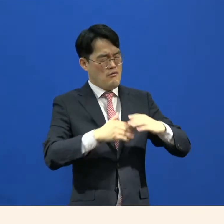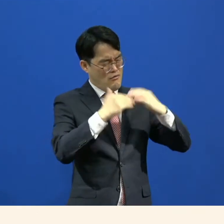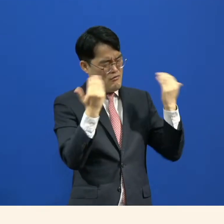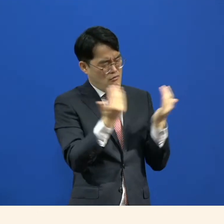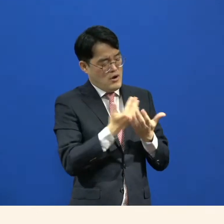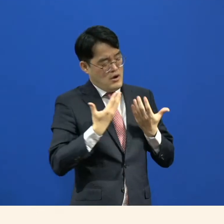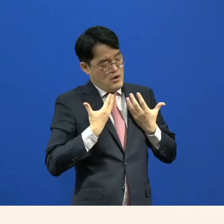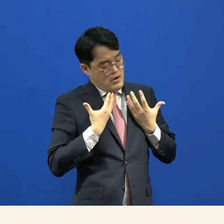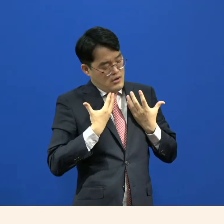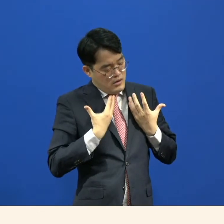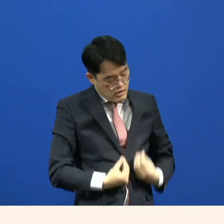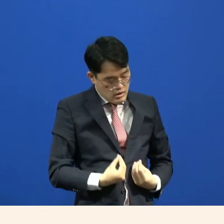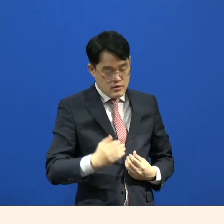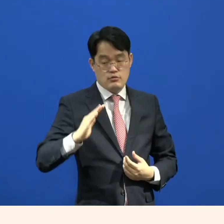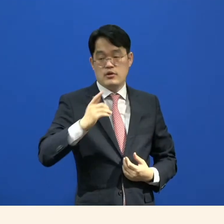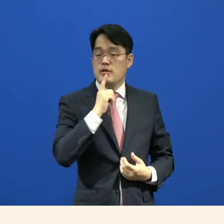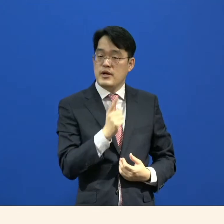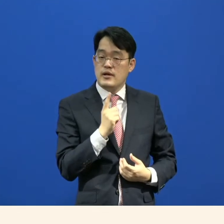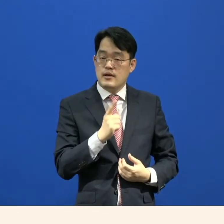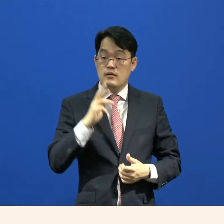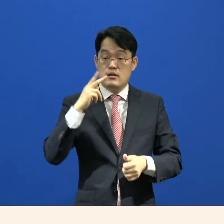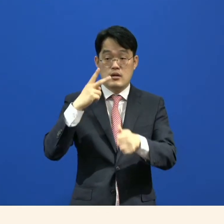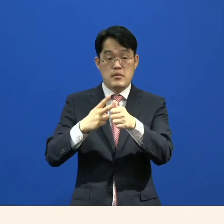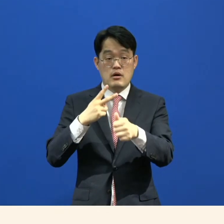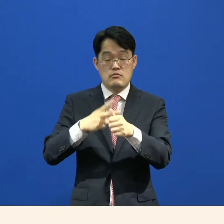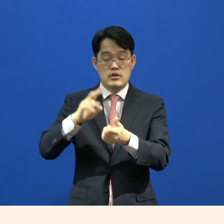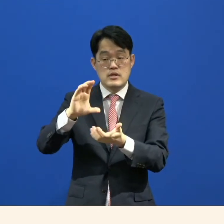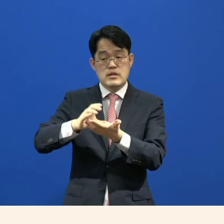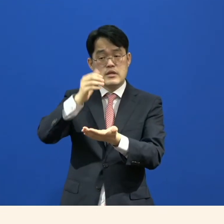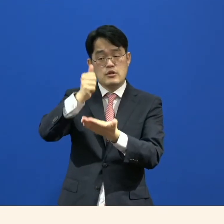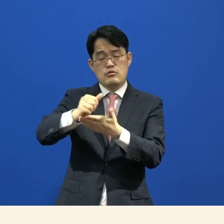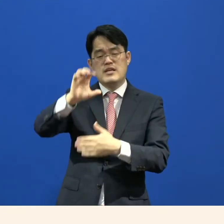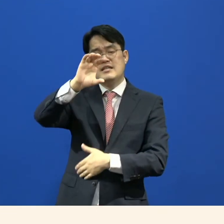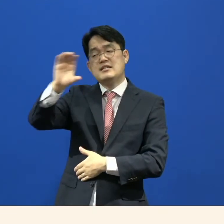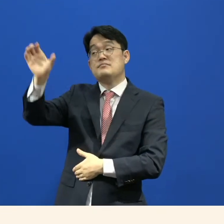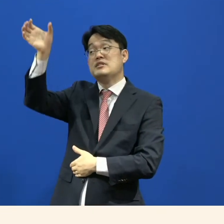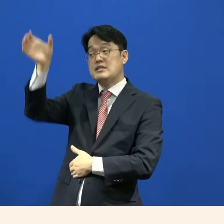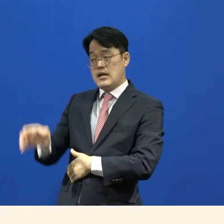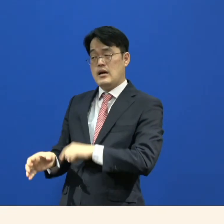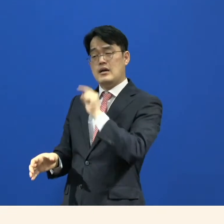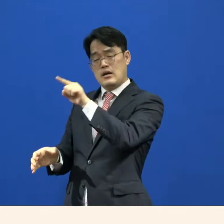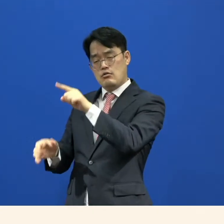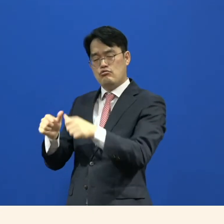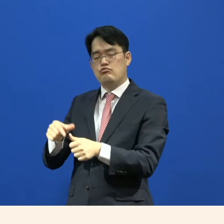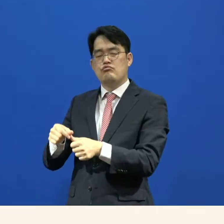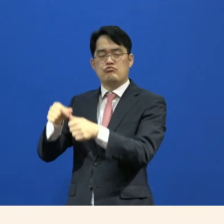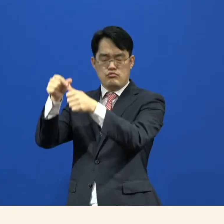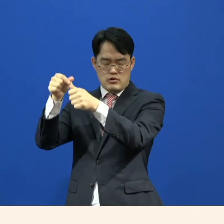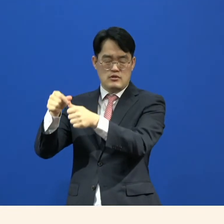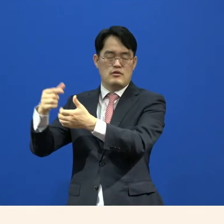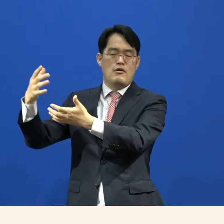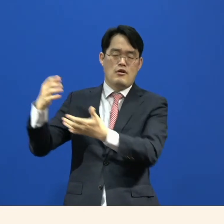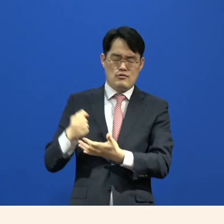바울은 그리스도의 십자가야말로 구원을 위해 충분하다고 주장하고 있는 것입니다.